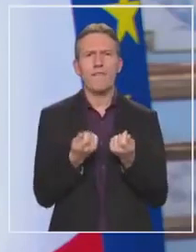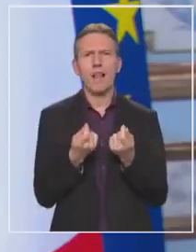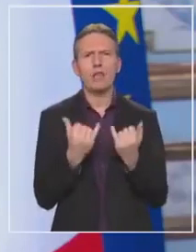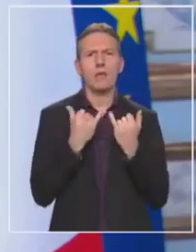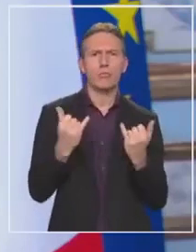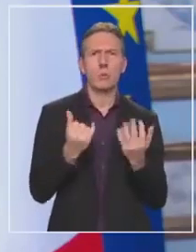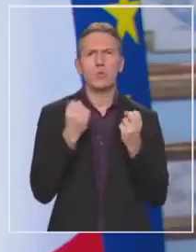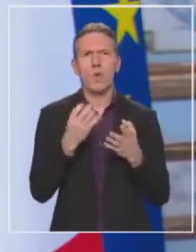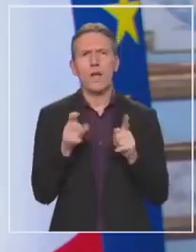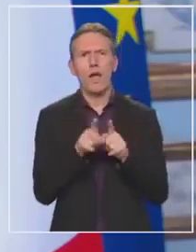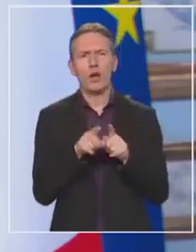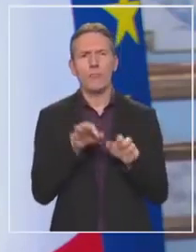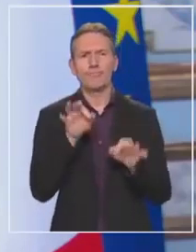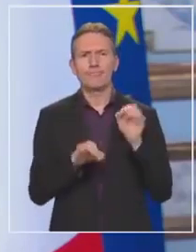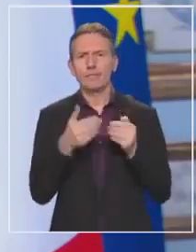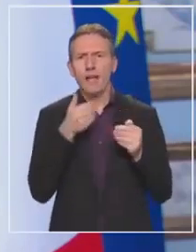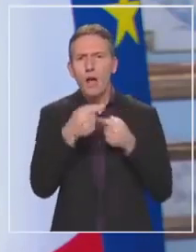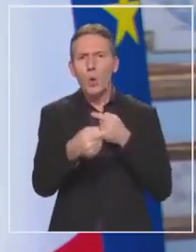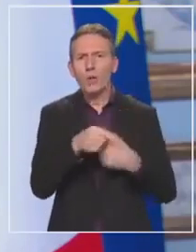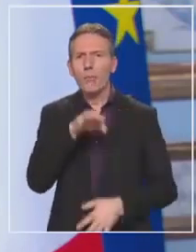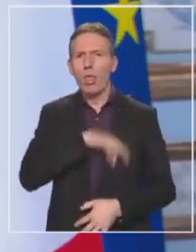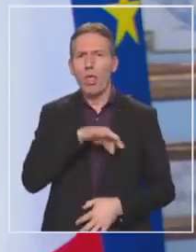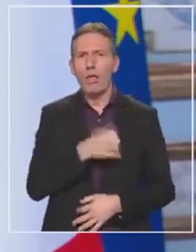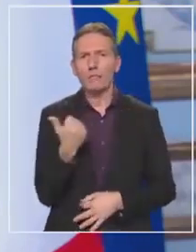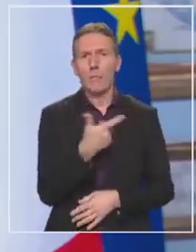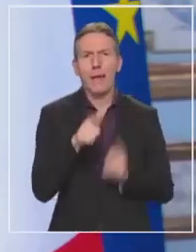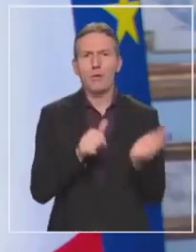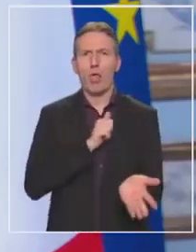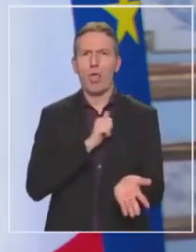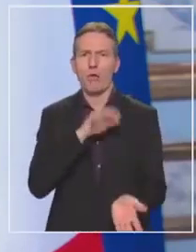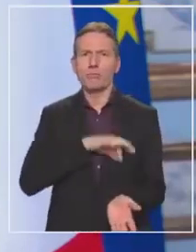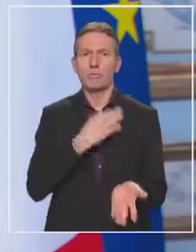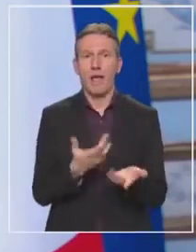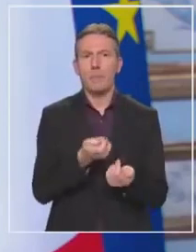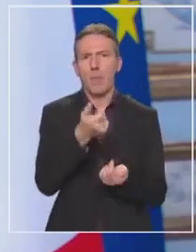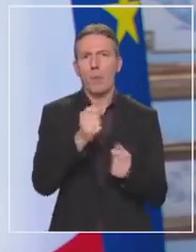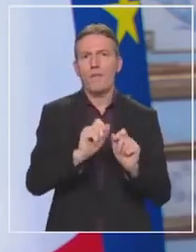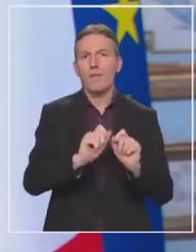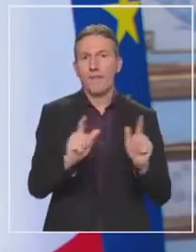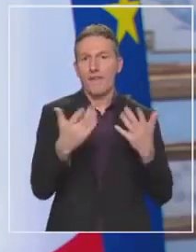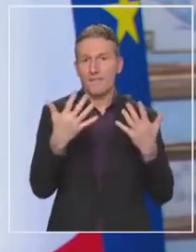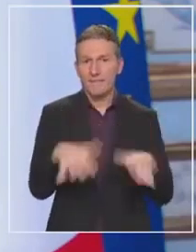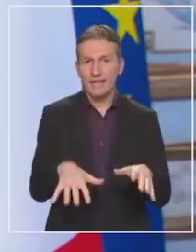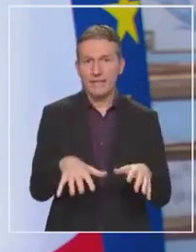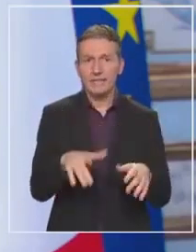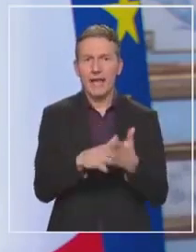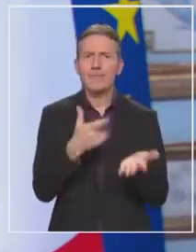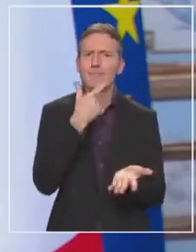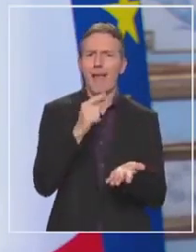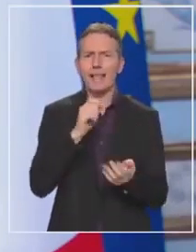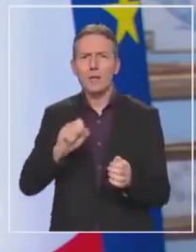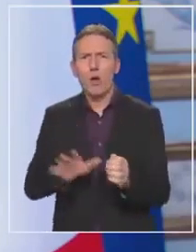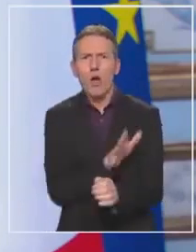trop souvent guidés par le court terme et l'avidité de quelques-uns va vers sa fin notre malaise dans la civilisation occidentale